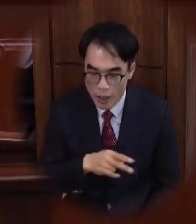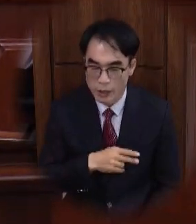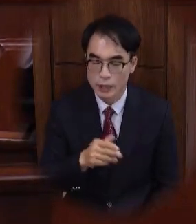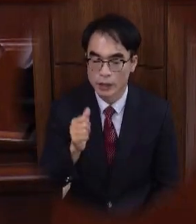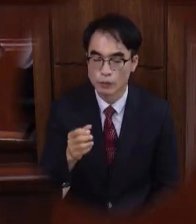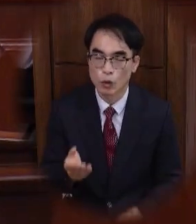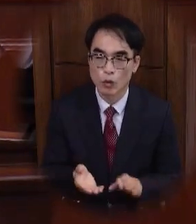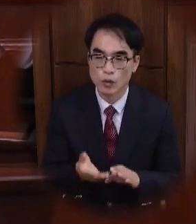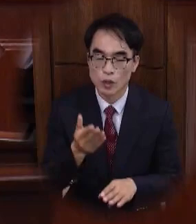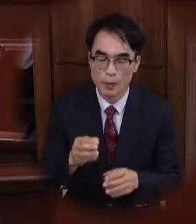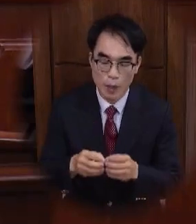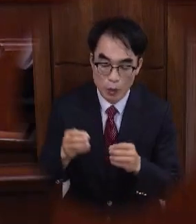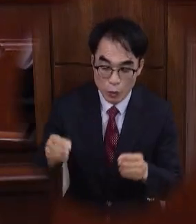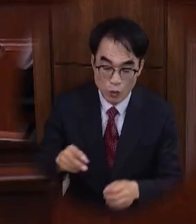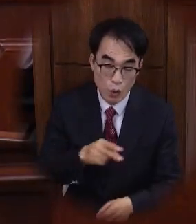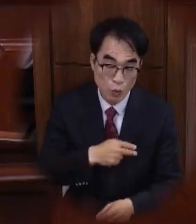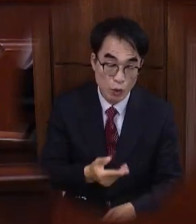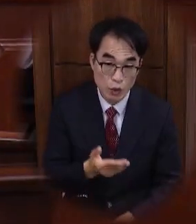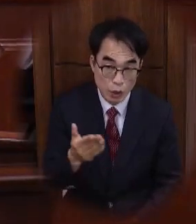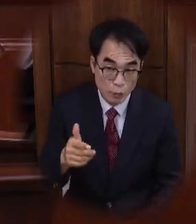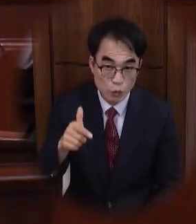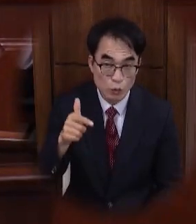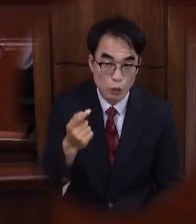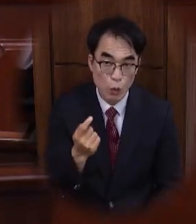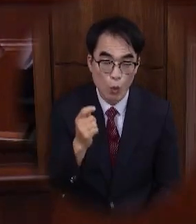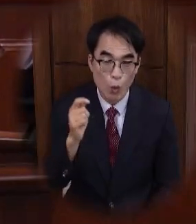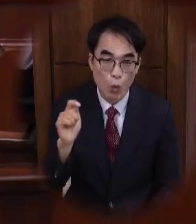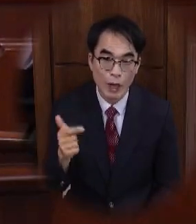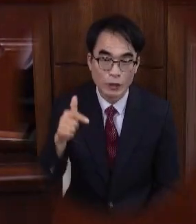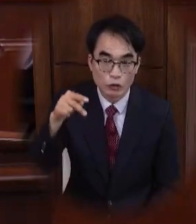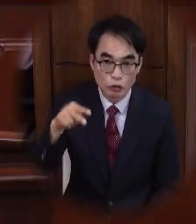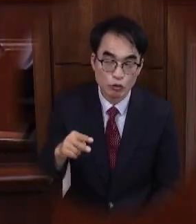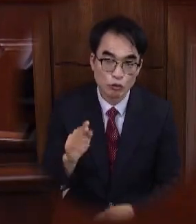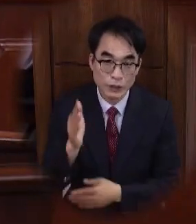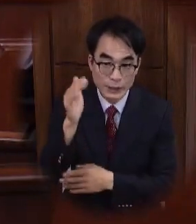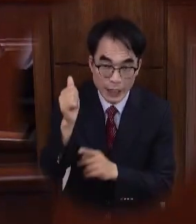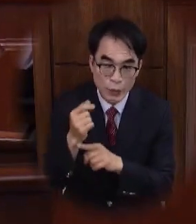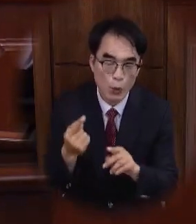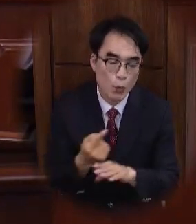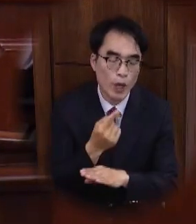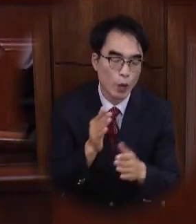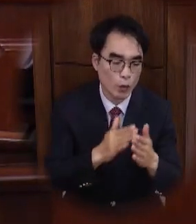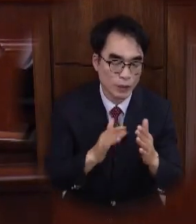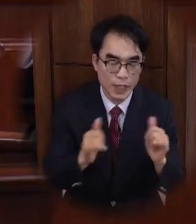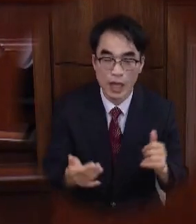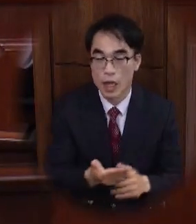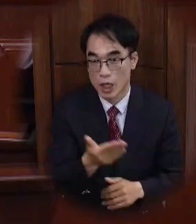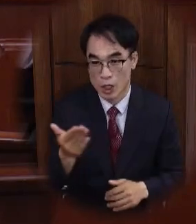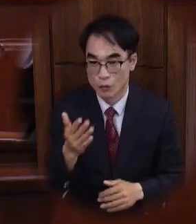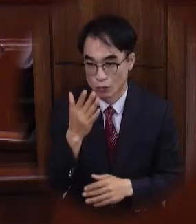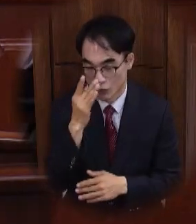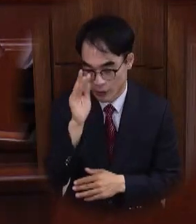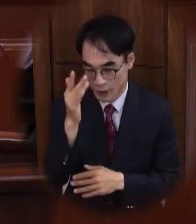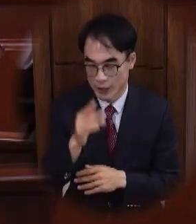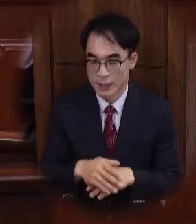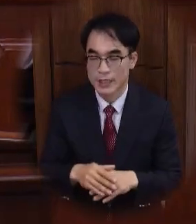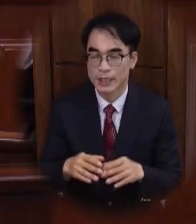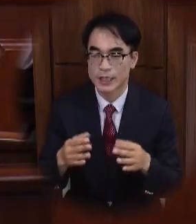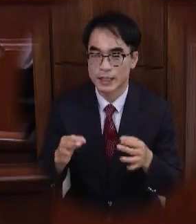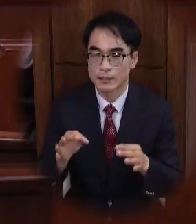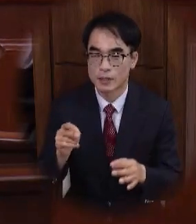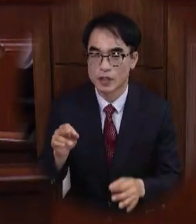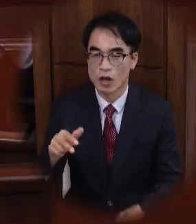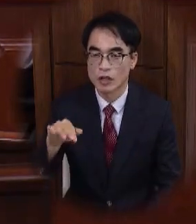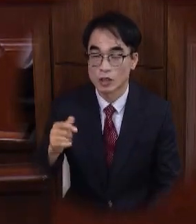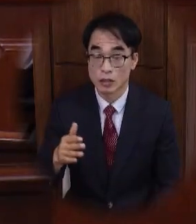동료 의원 여러분 노광규 시장님을 비롯한 이녀 공격자 여러분 순천시의 김영진 의원입니다